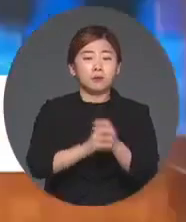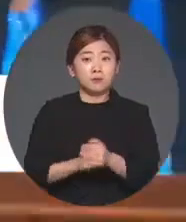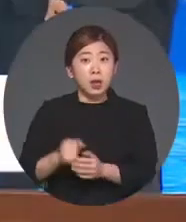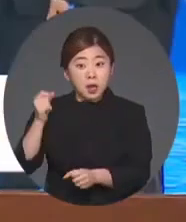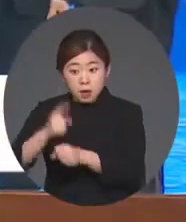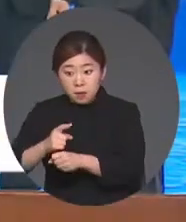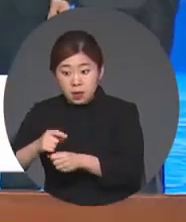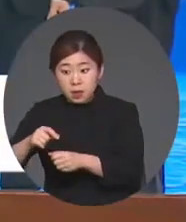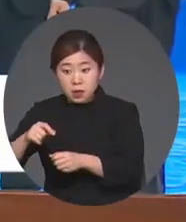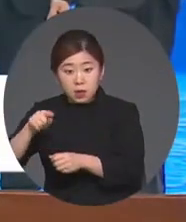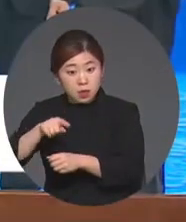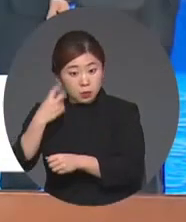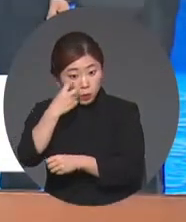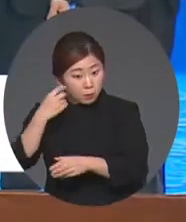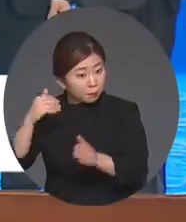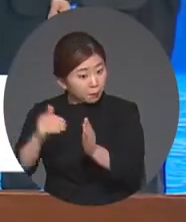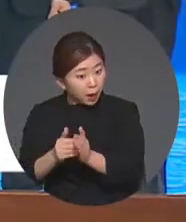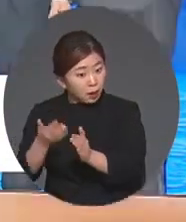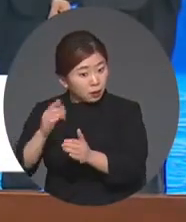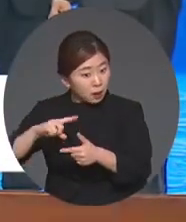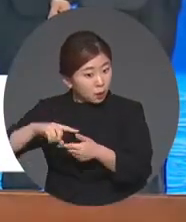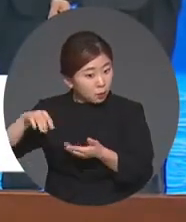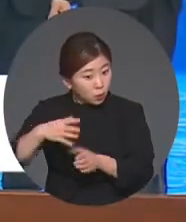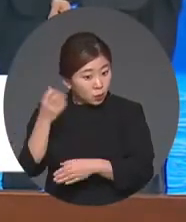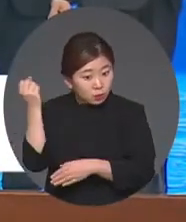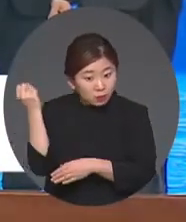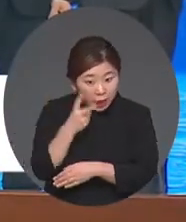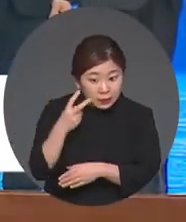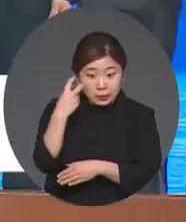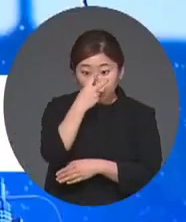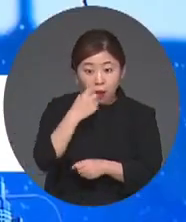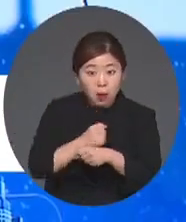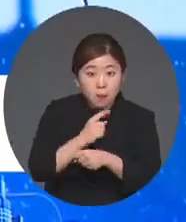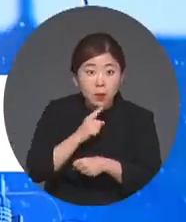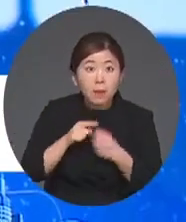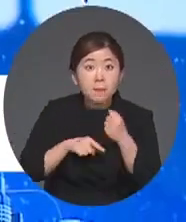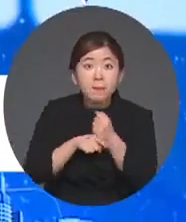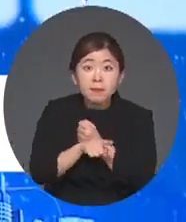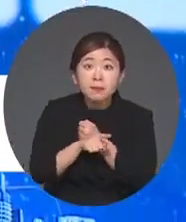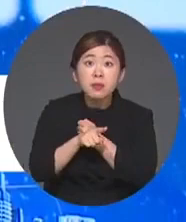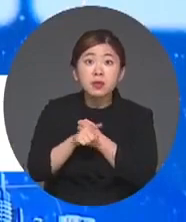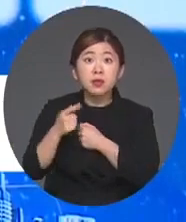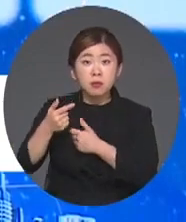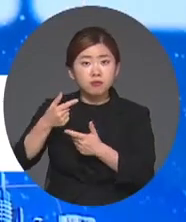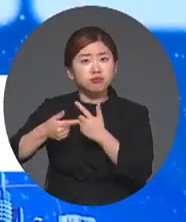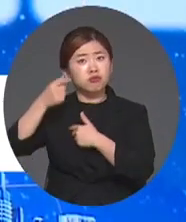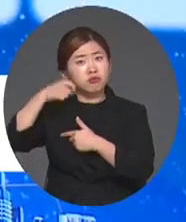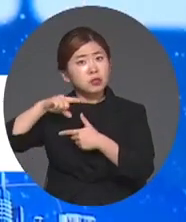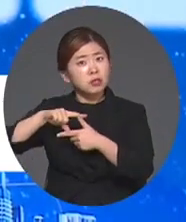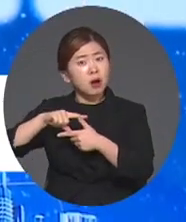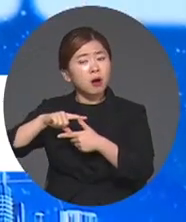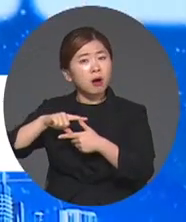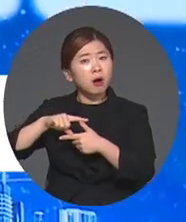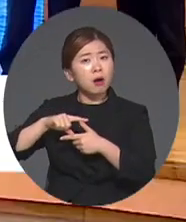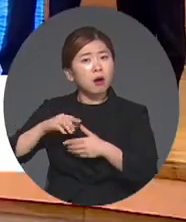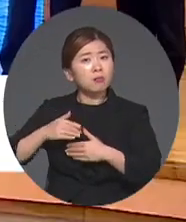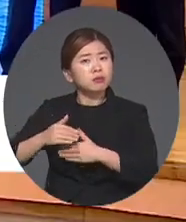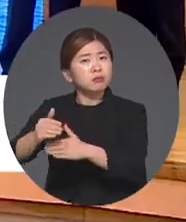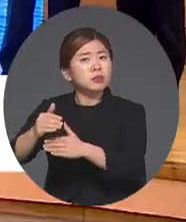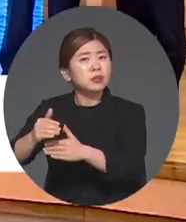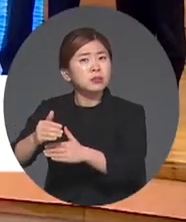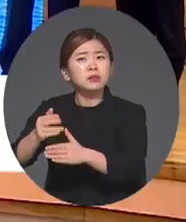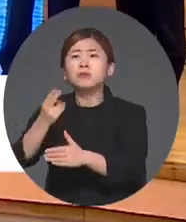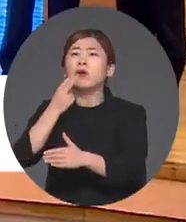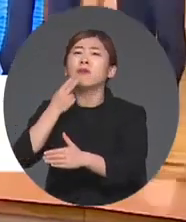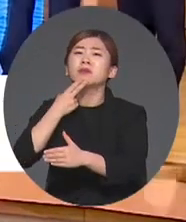말이죠. 그런데 경남도가 따로 용역을 하겠다는 것은 실질적으로 부울경 메가시티와 관련된 추진